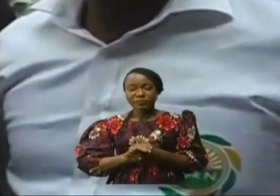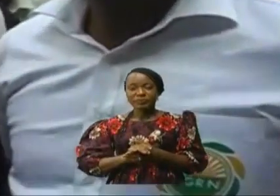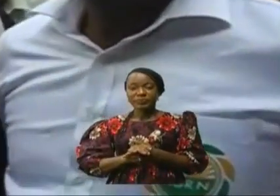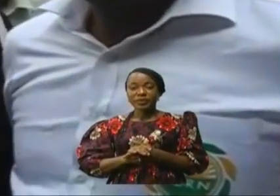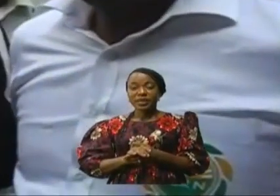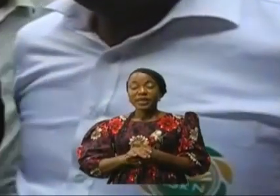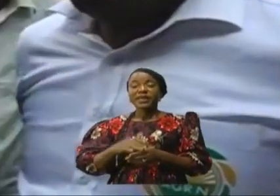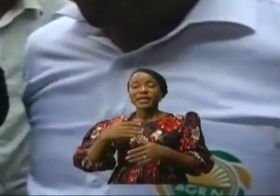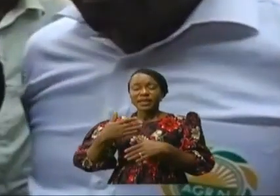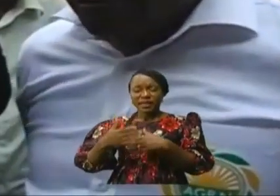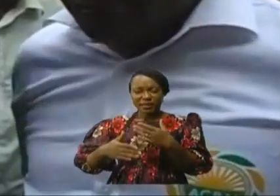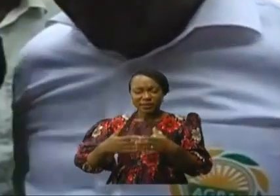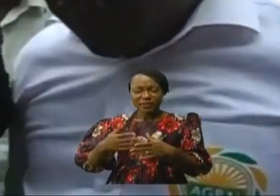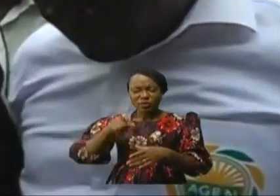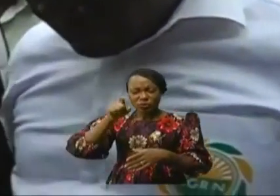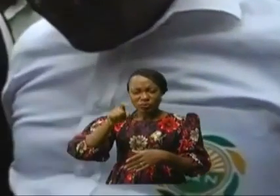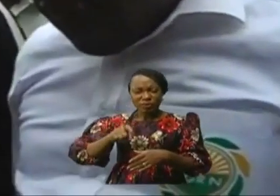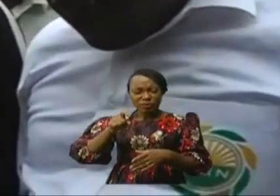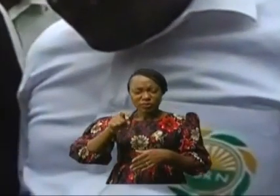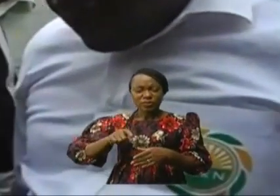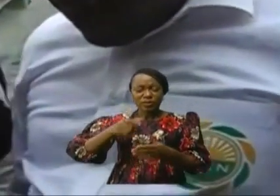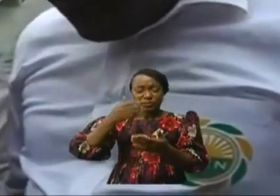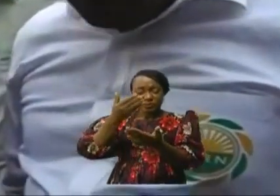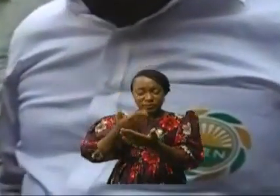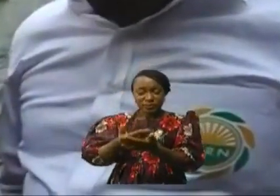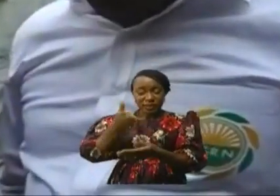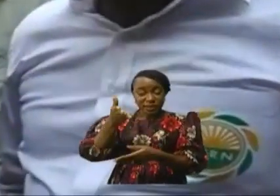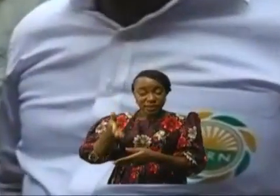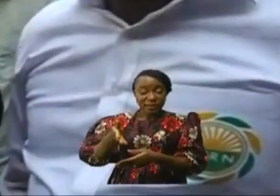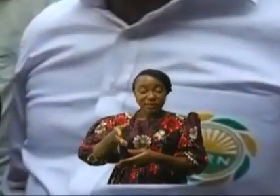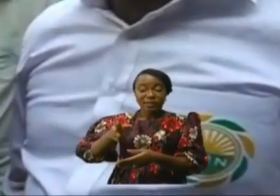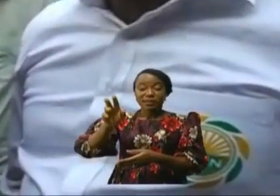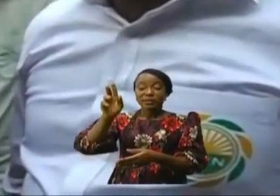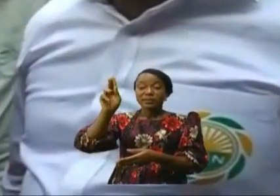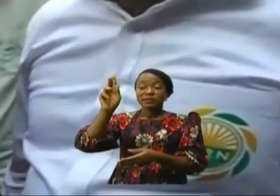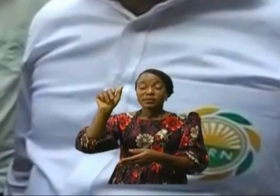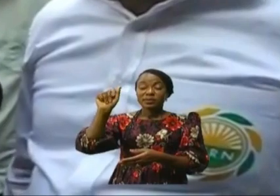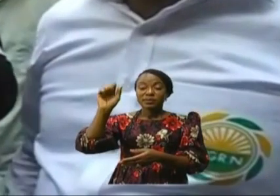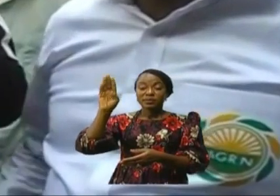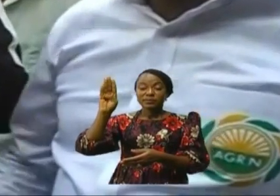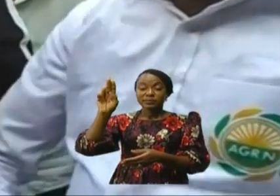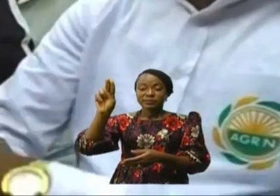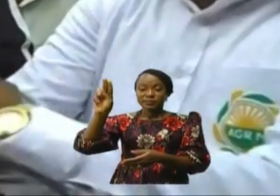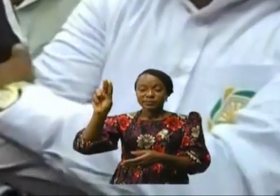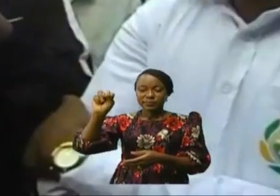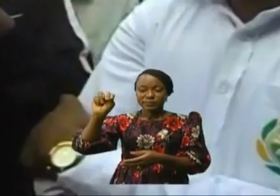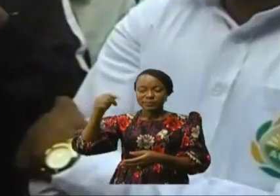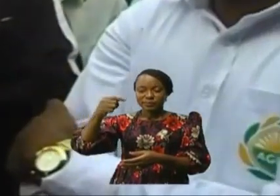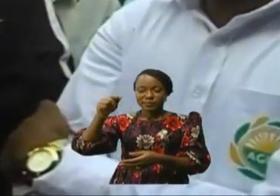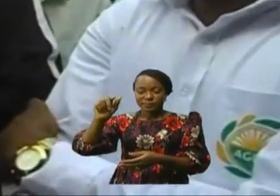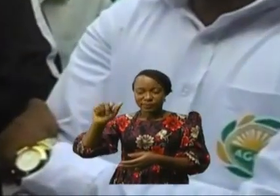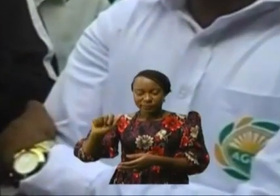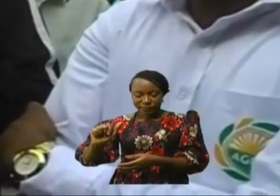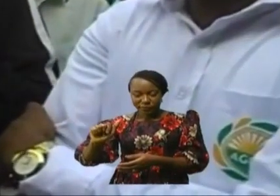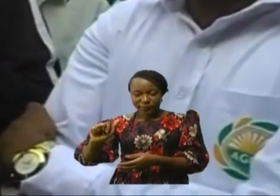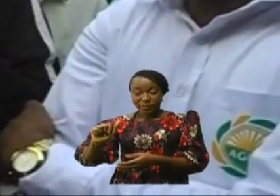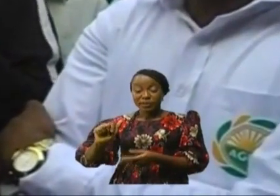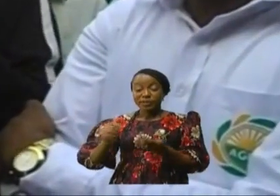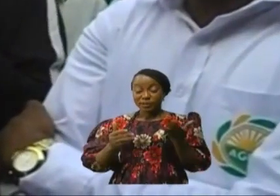qui a fait à ce qu'il puisse fouler ses pieds à Kabinda à travers ses partis politiques AGRN.